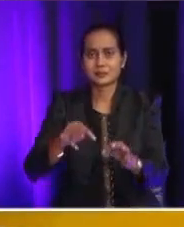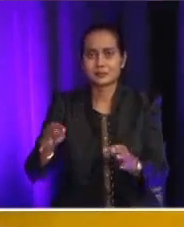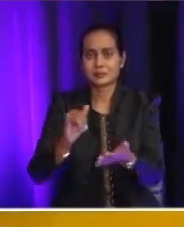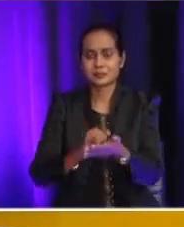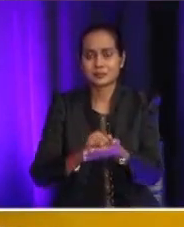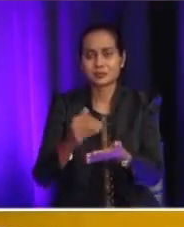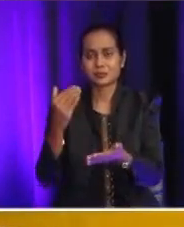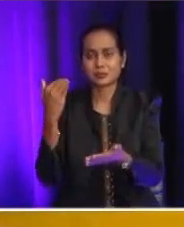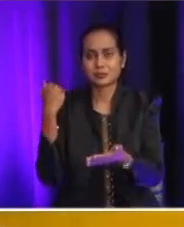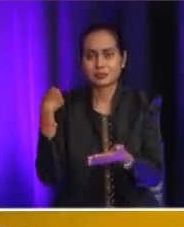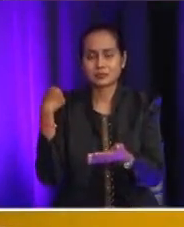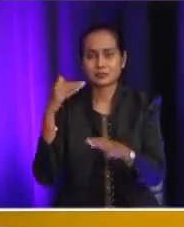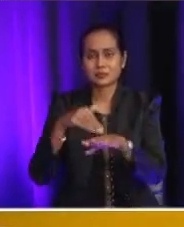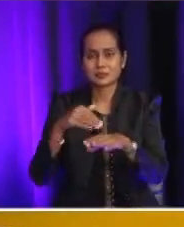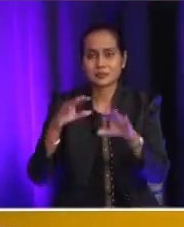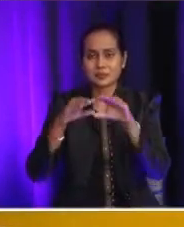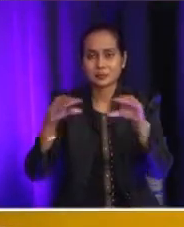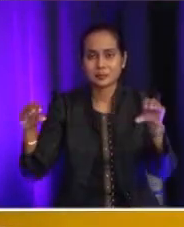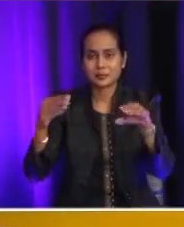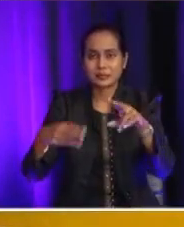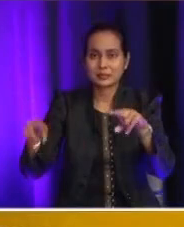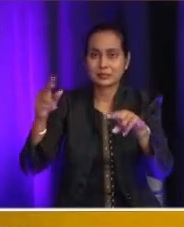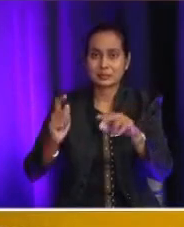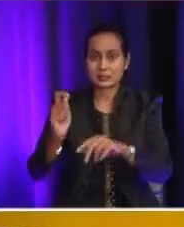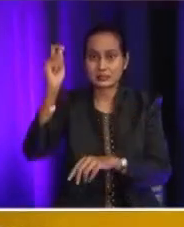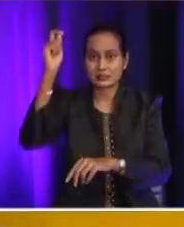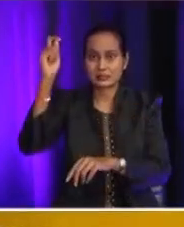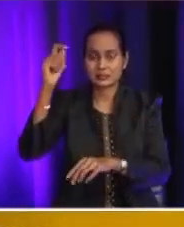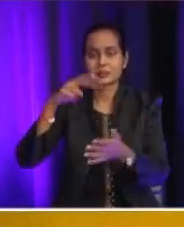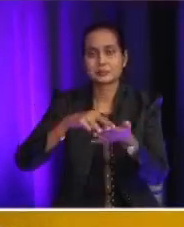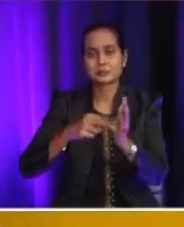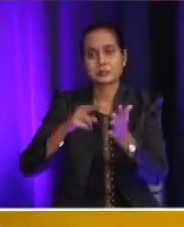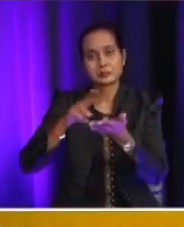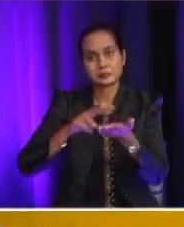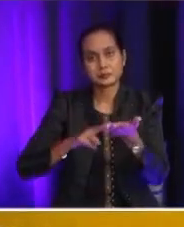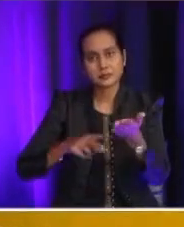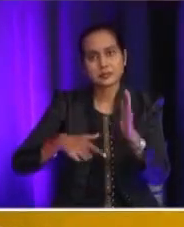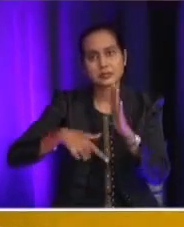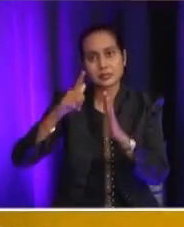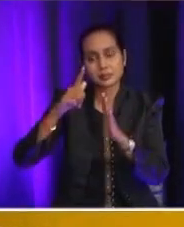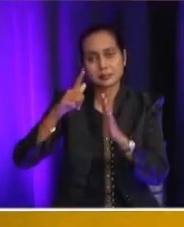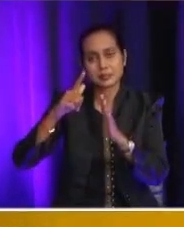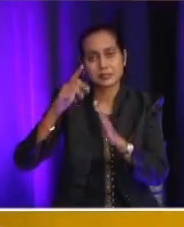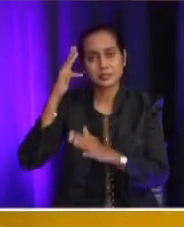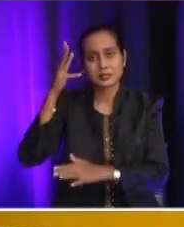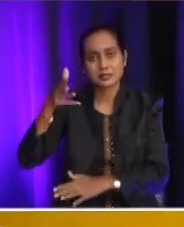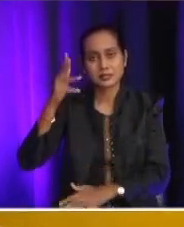pada peringkat yang lebih tinggi, maka pembacaannya dah lebih ke arah sesuatu yang kreatif